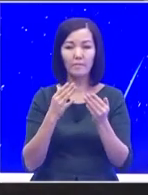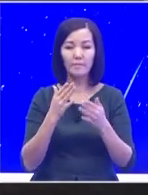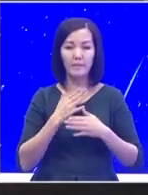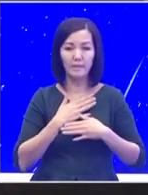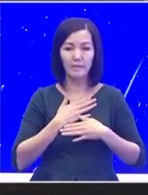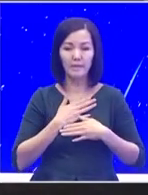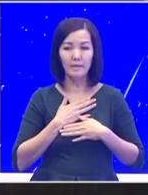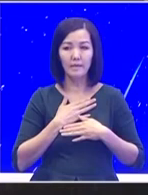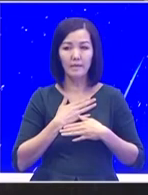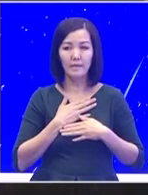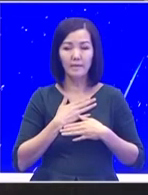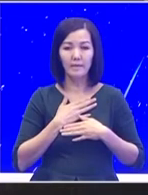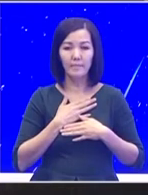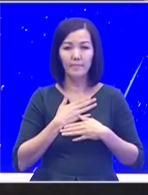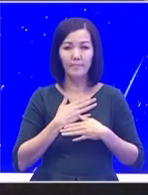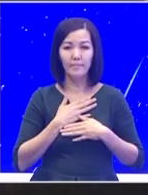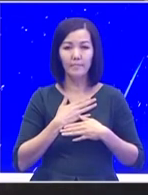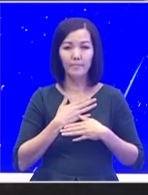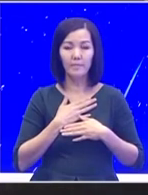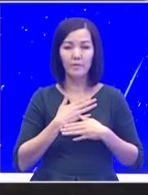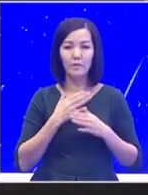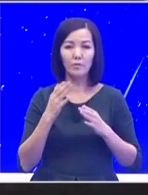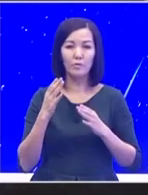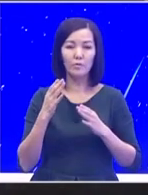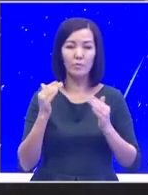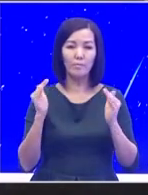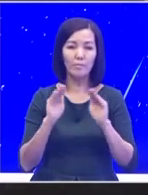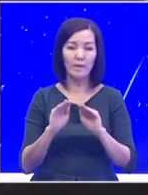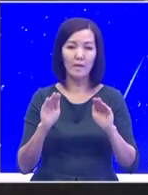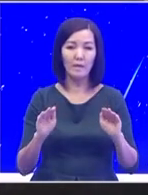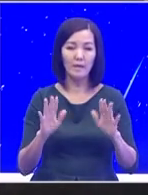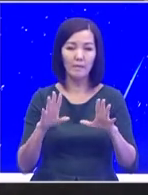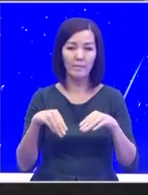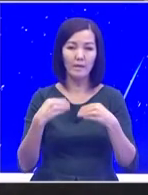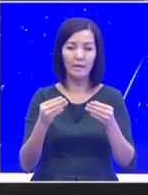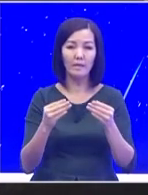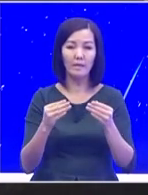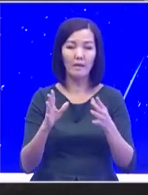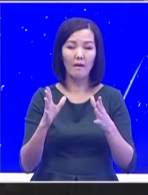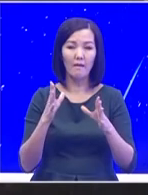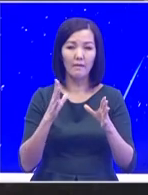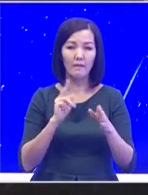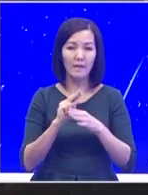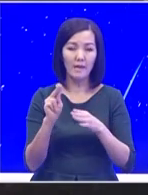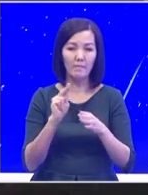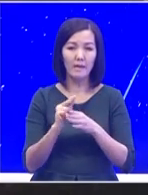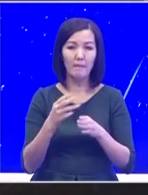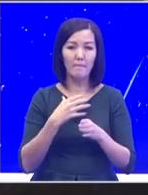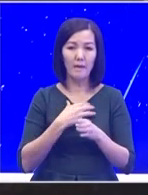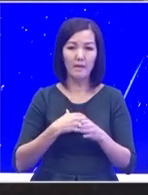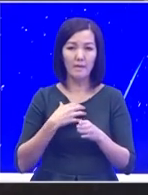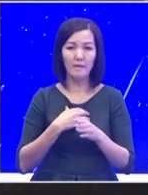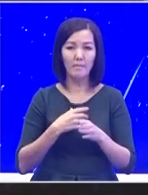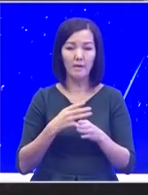біздің мына оқып отқан балаларымызға беретін жаңағы тәрбиеміз, тәрбиелік мәні бар кеш деп